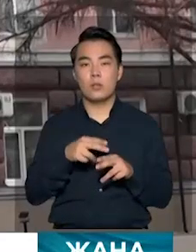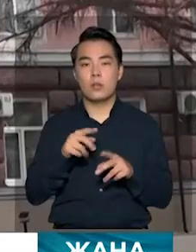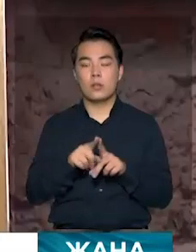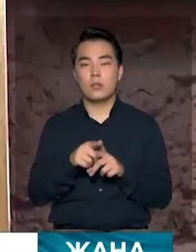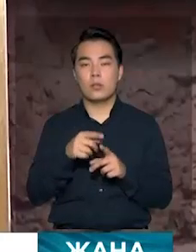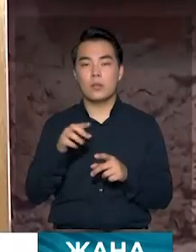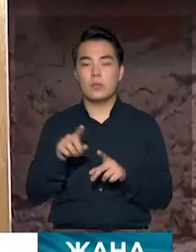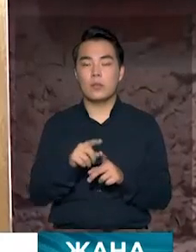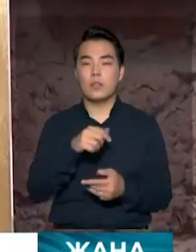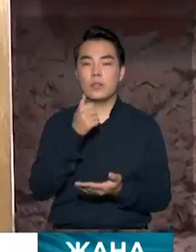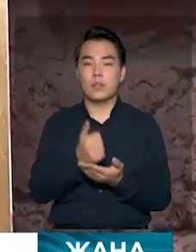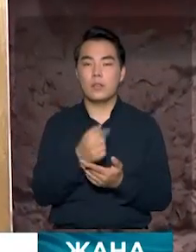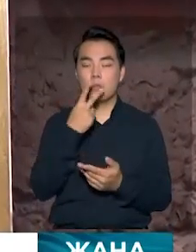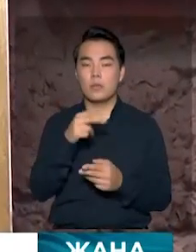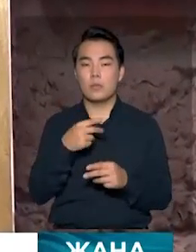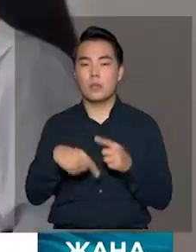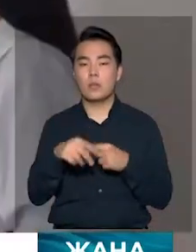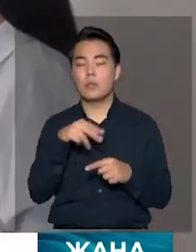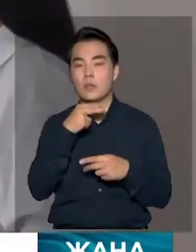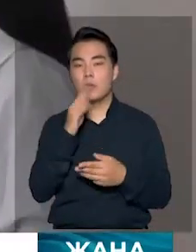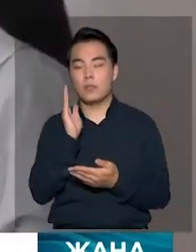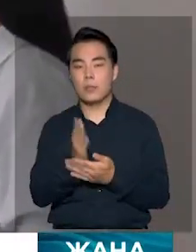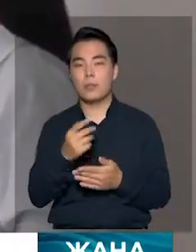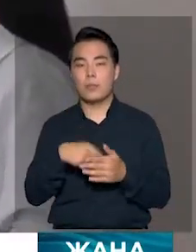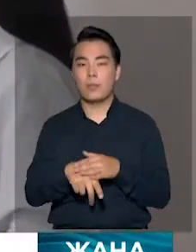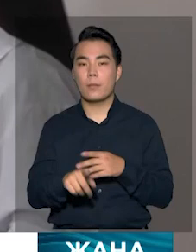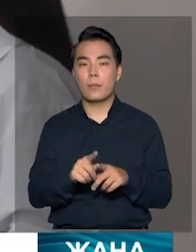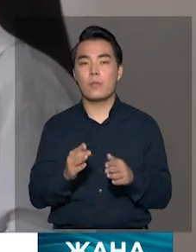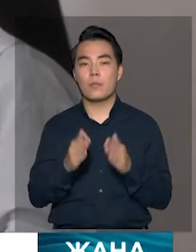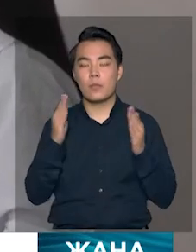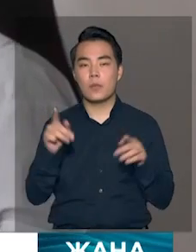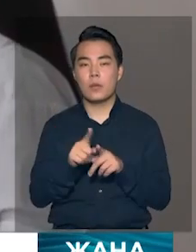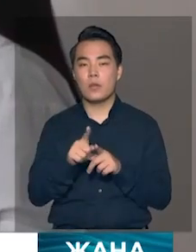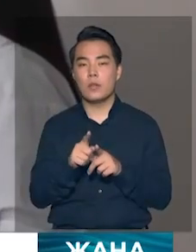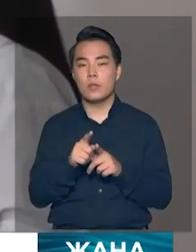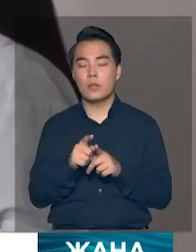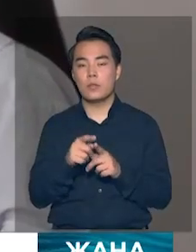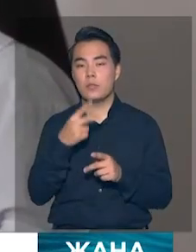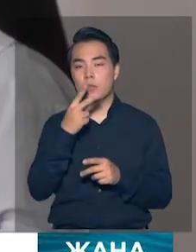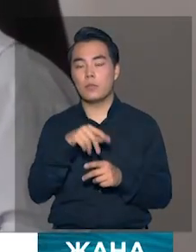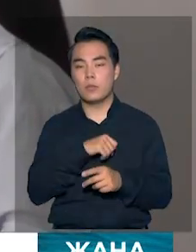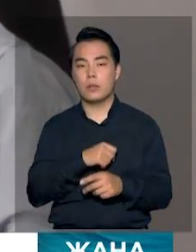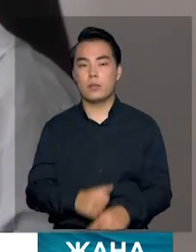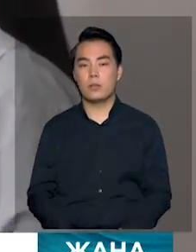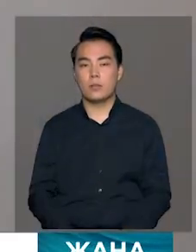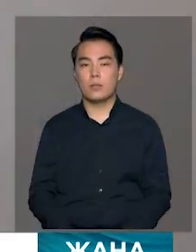билік семейліктермен кері байланысты арттырмақ дейді шаһар әкімі Нұрбол Төлегенұлы.